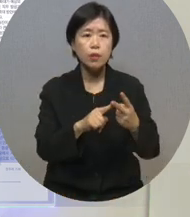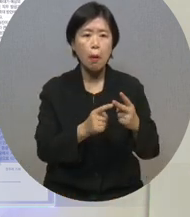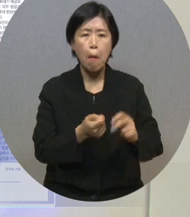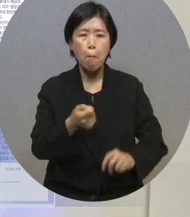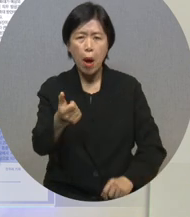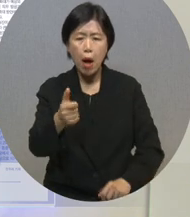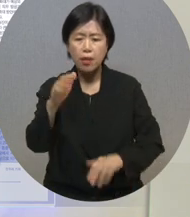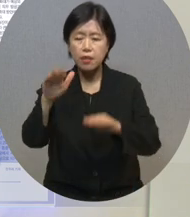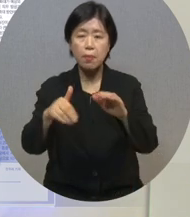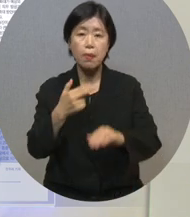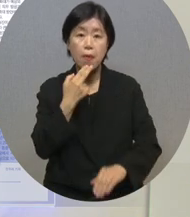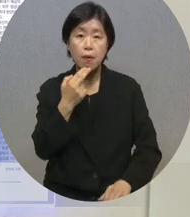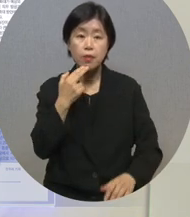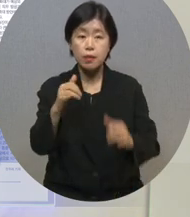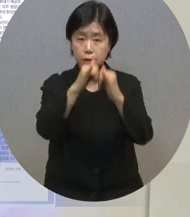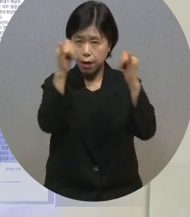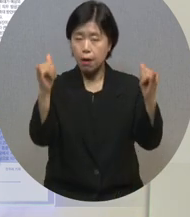위한